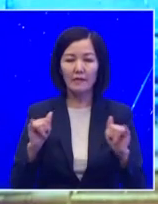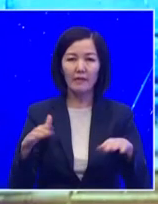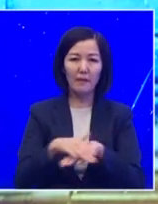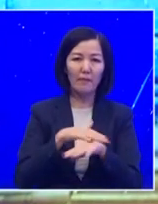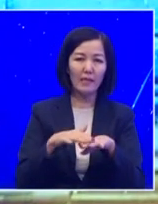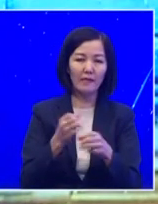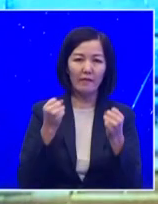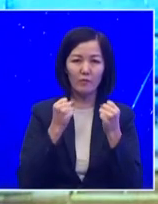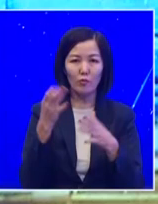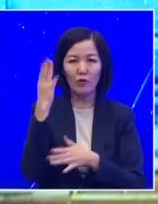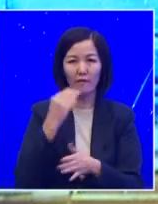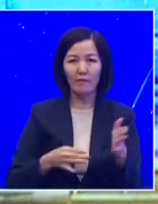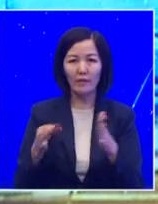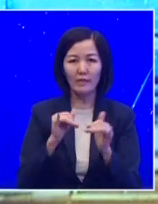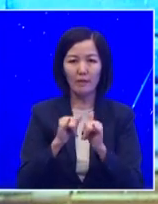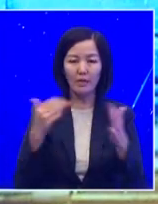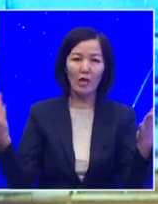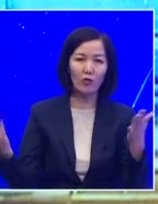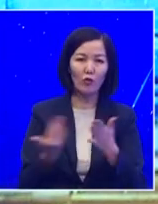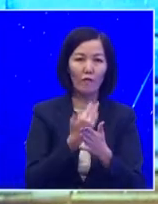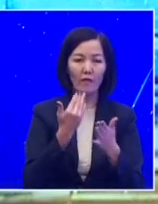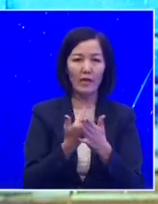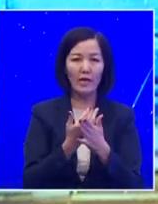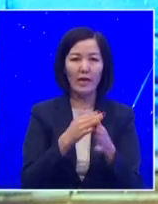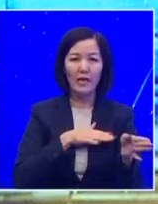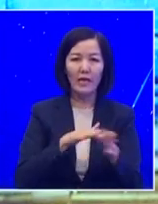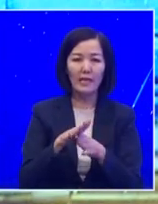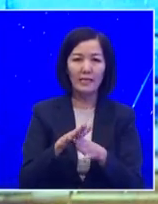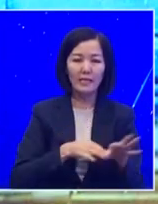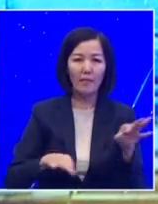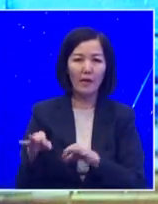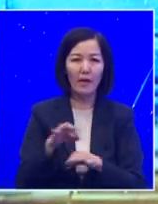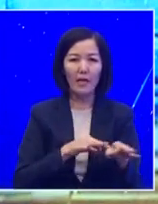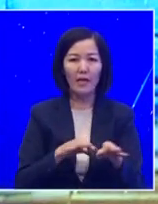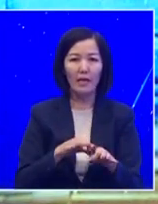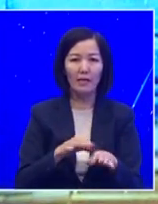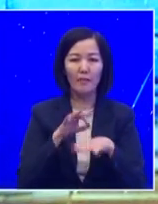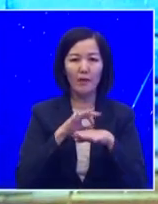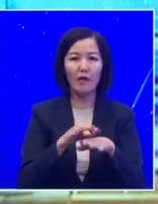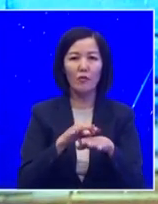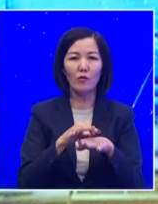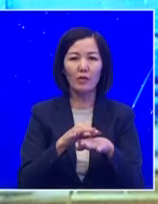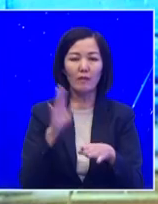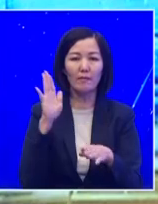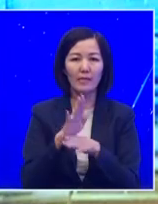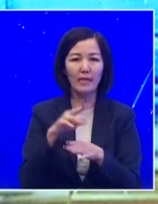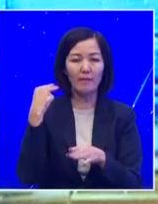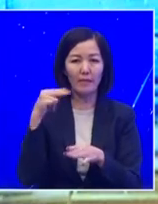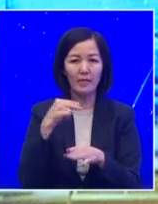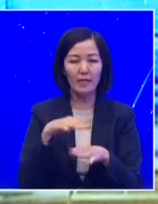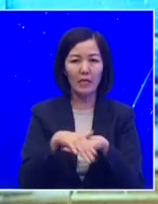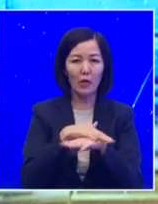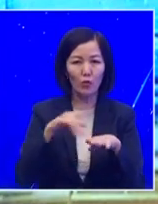Развитие массового спорта в Алматинской области обретает новый формат. Реализация проекта проходит в рамках послания президента